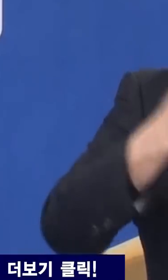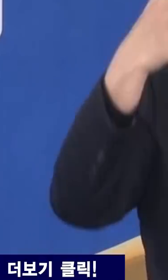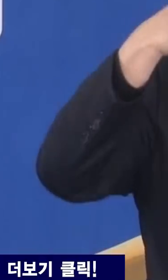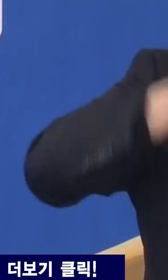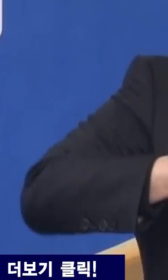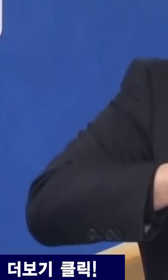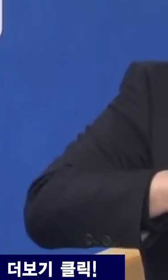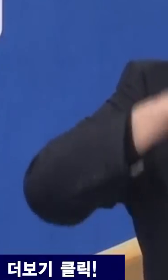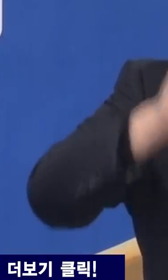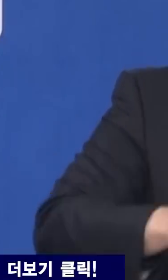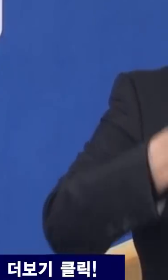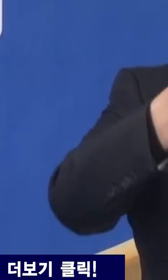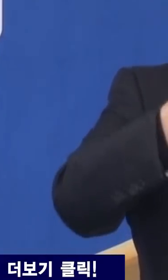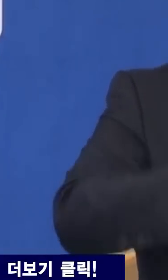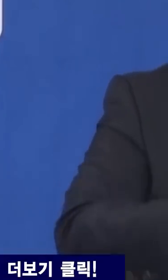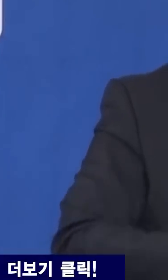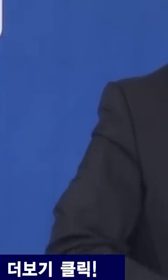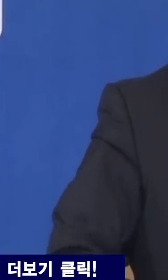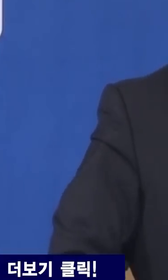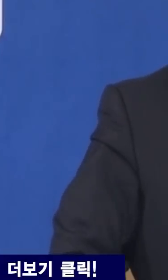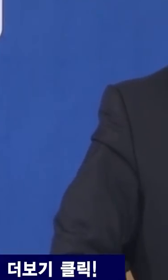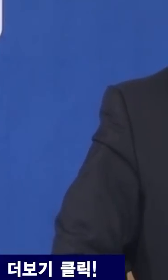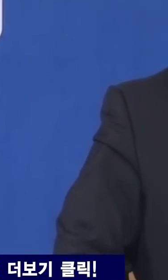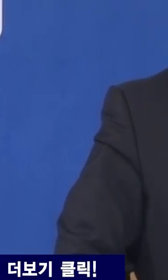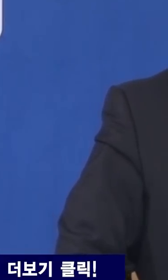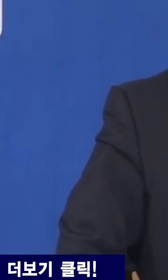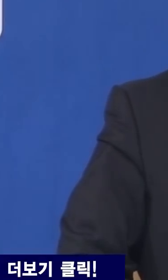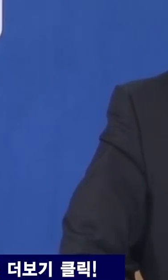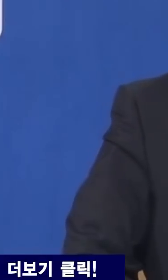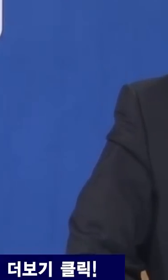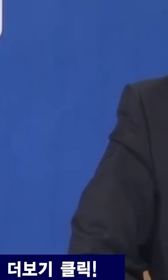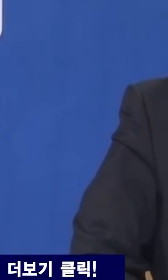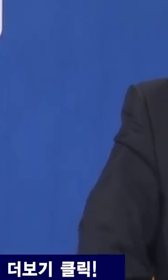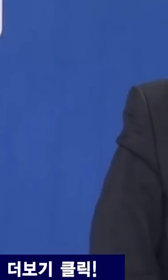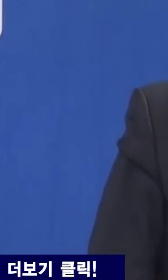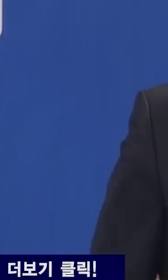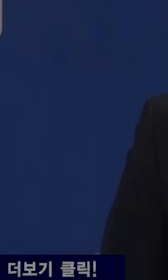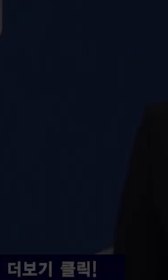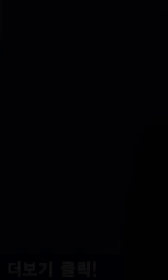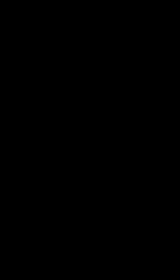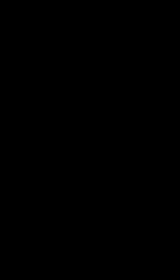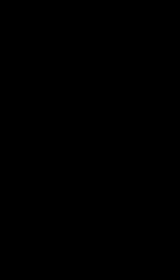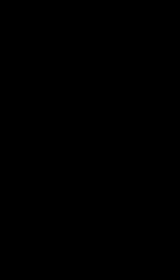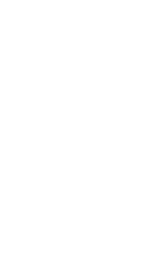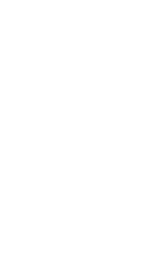씌우기를 재차 시도했습니다. 감사합니다. 네, 고맙습니다. 네.